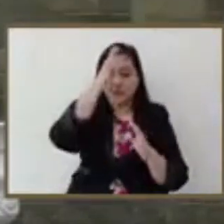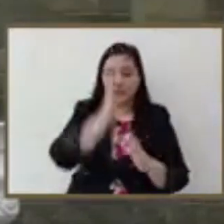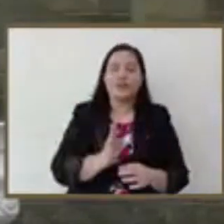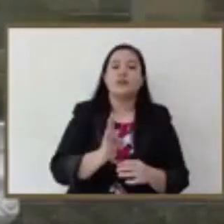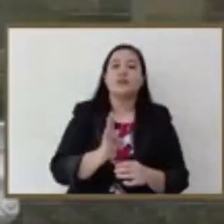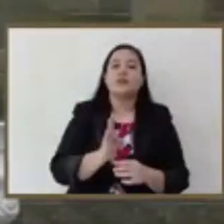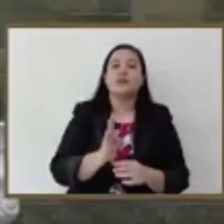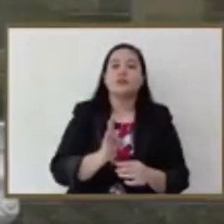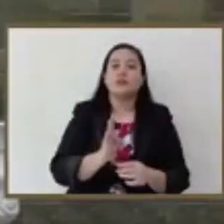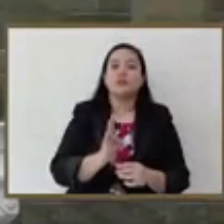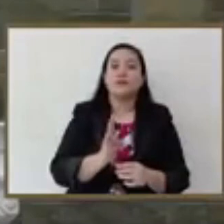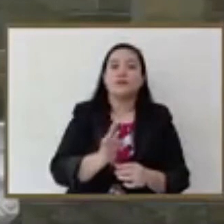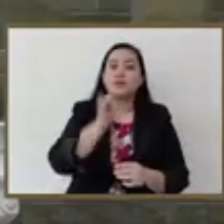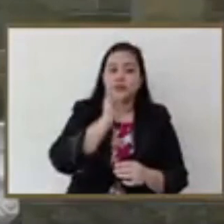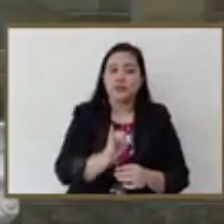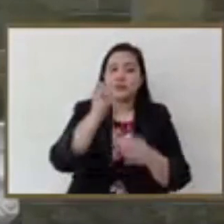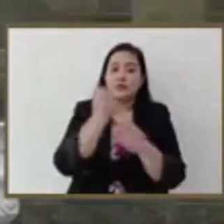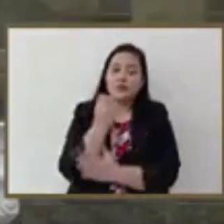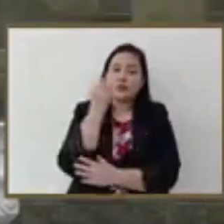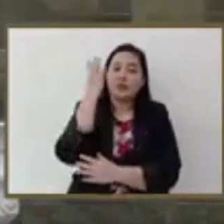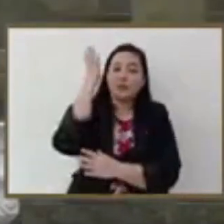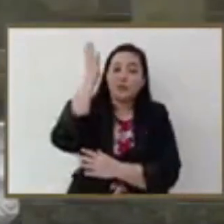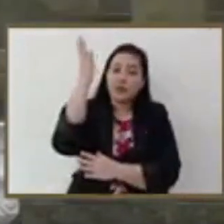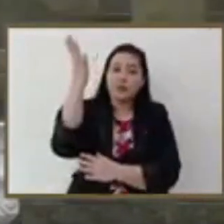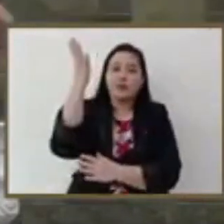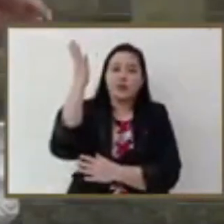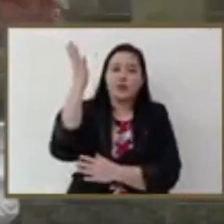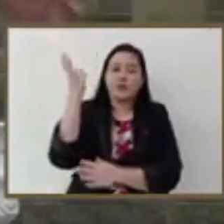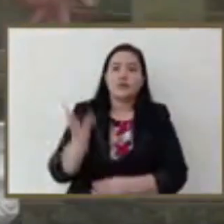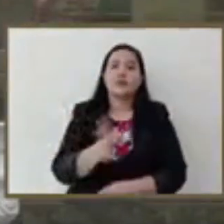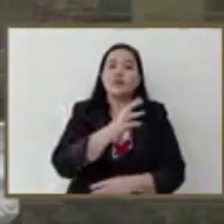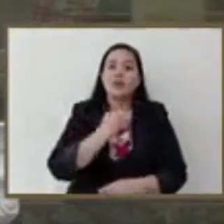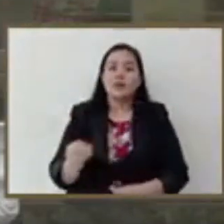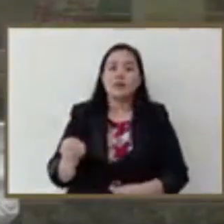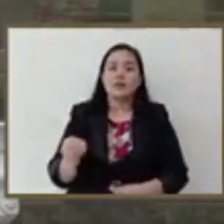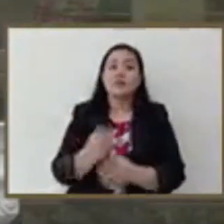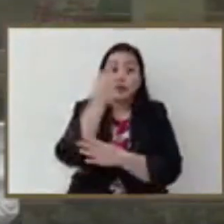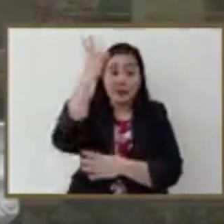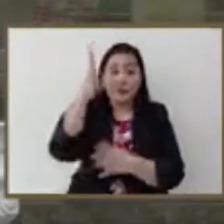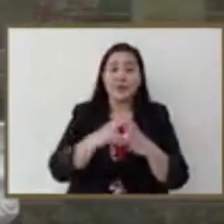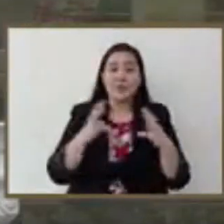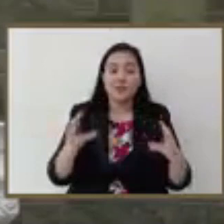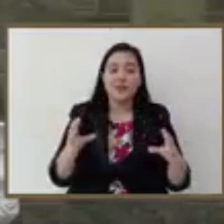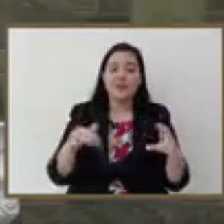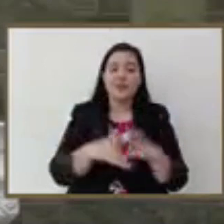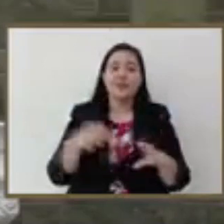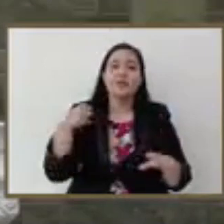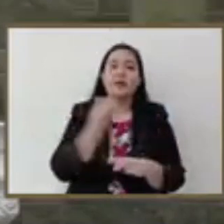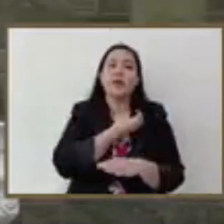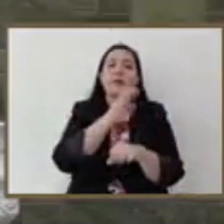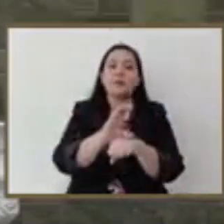is growing and pinagyayaman po natin sa ating iglesia, mga